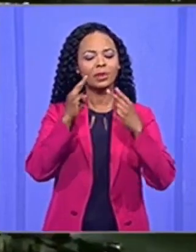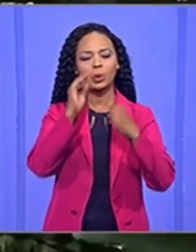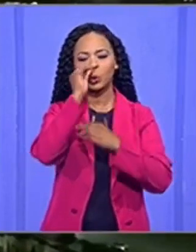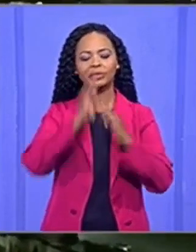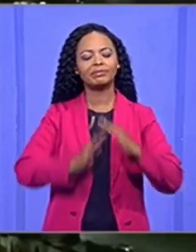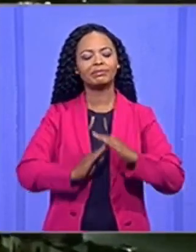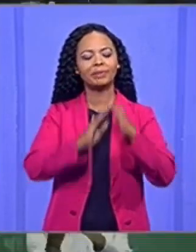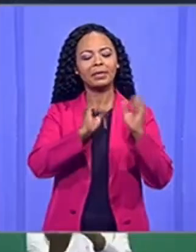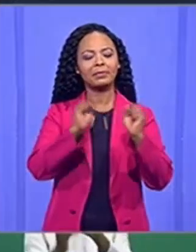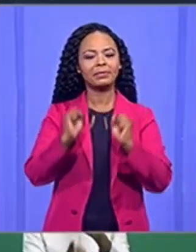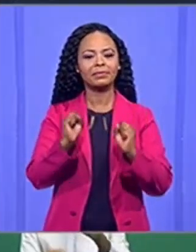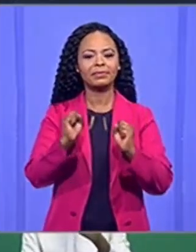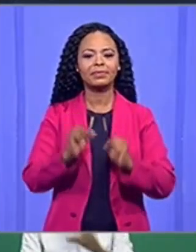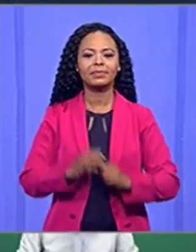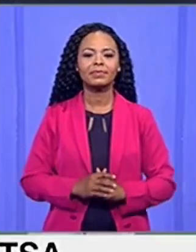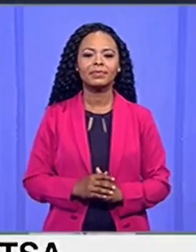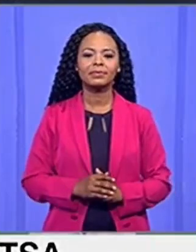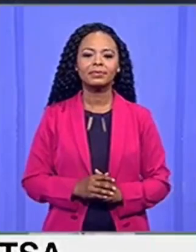tshedimosetso.